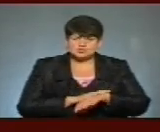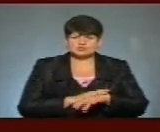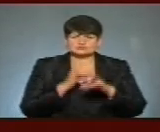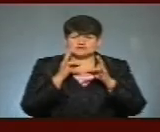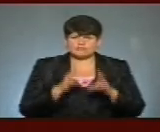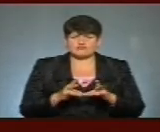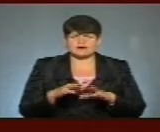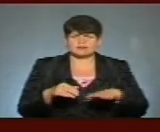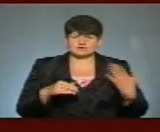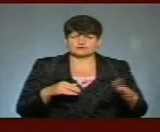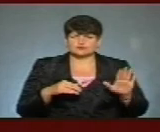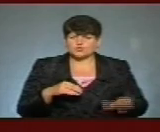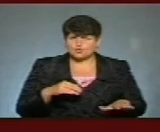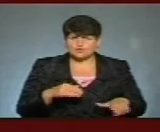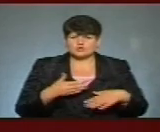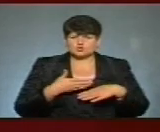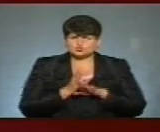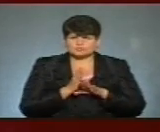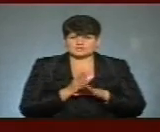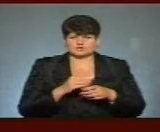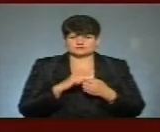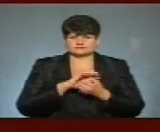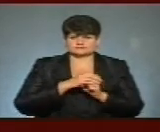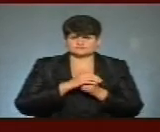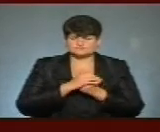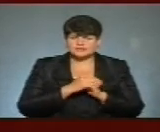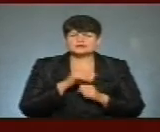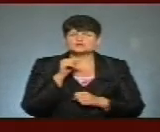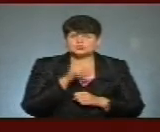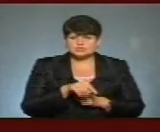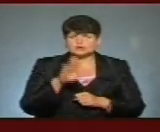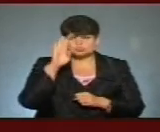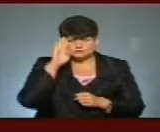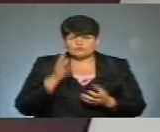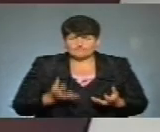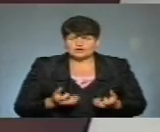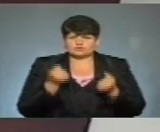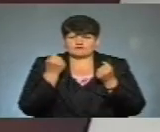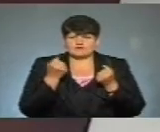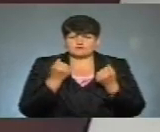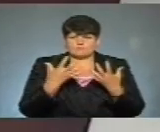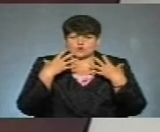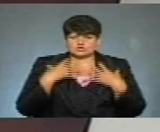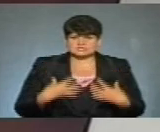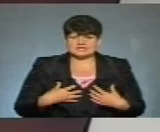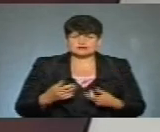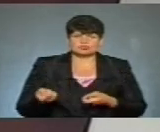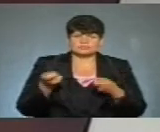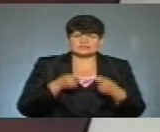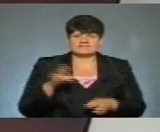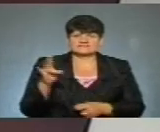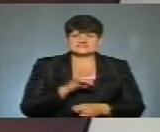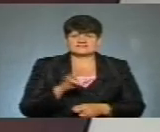ліву ногу та роздробило стегнову кістку. Тоді чоловіка врятував бронежилет, який йому передав